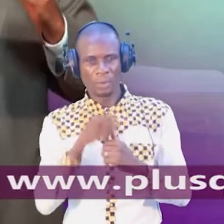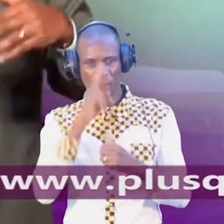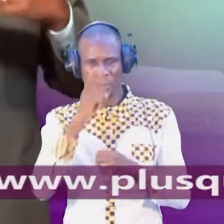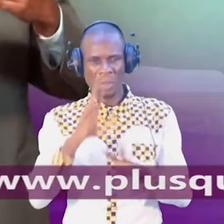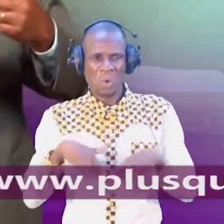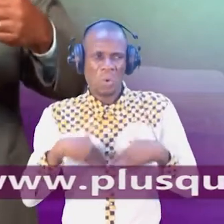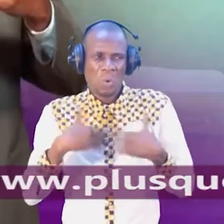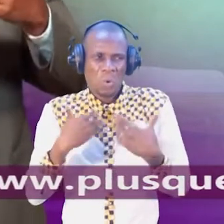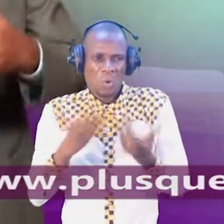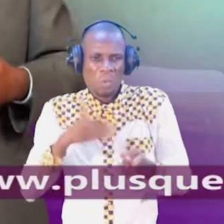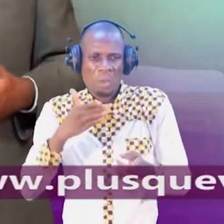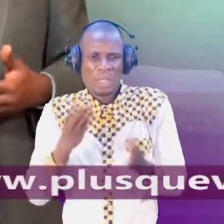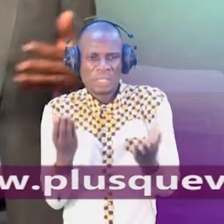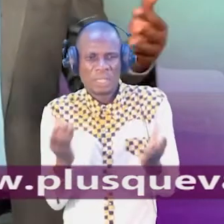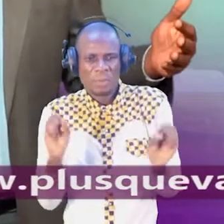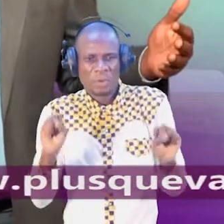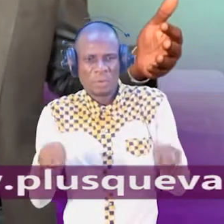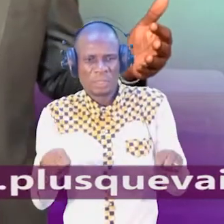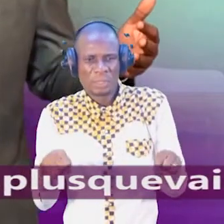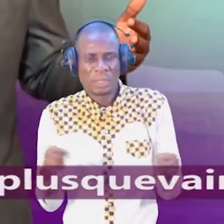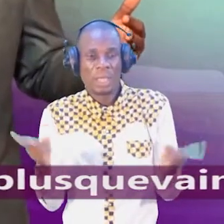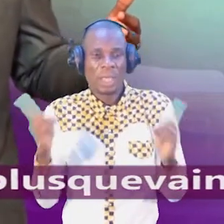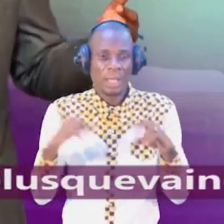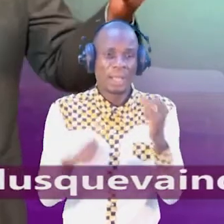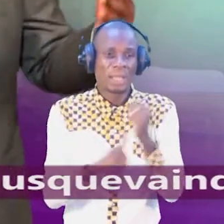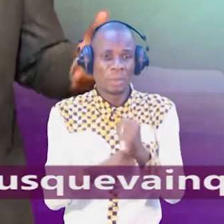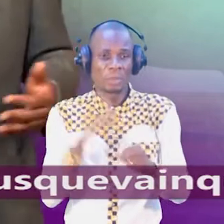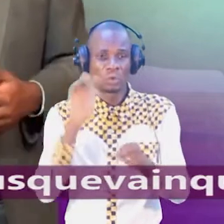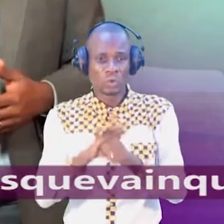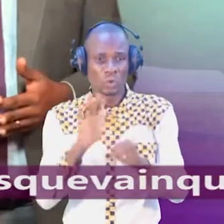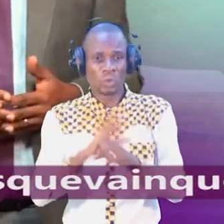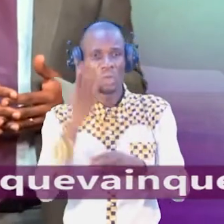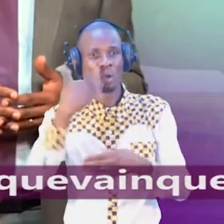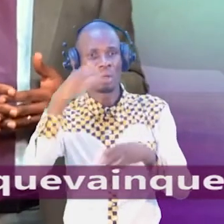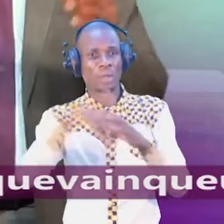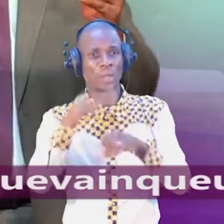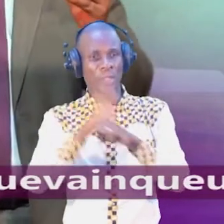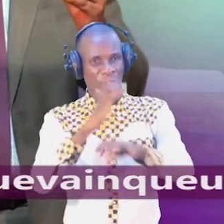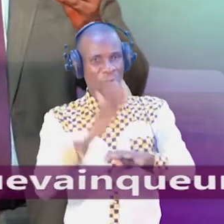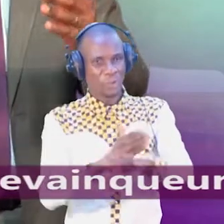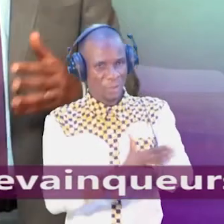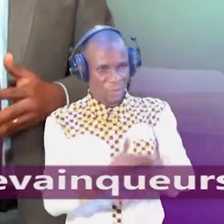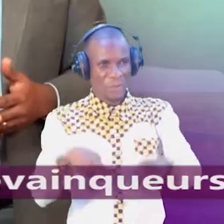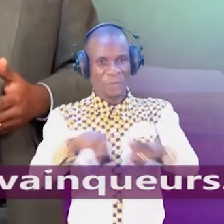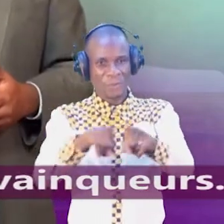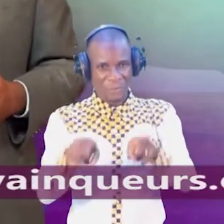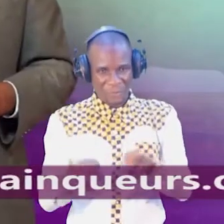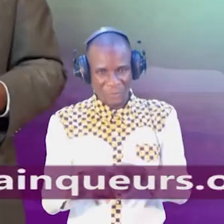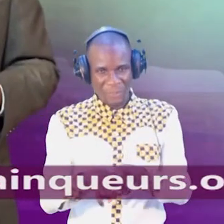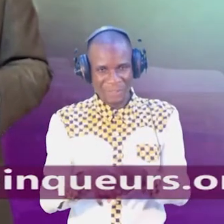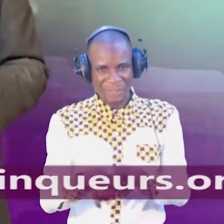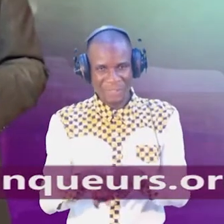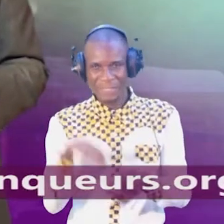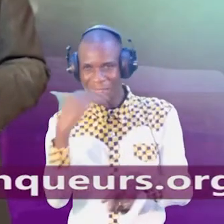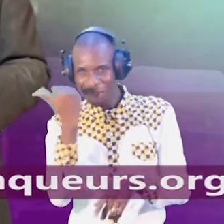Ndimbola moko ezali kaka ete, bato bako yiko landa penza na motema mobimba nzambe ya biblia. Parce qu'il refuse... Pambate